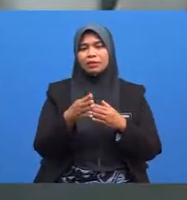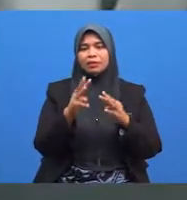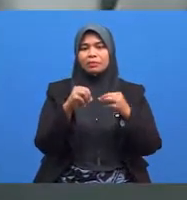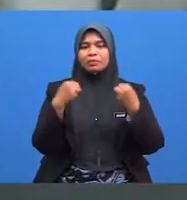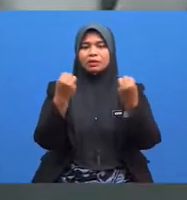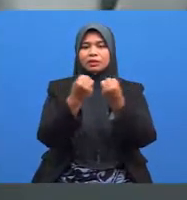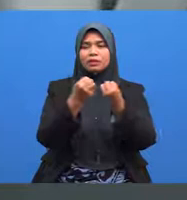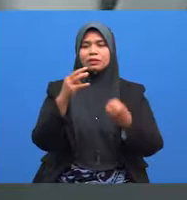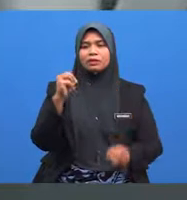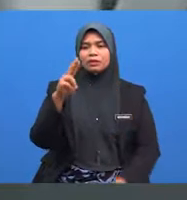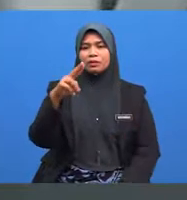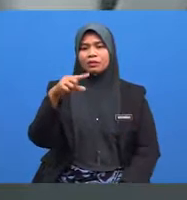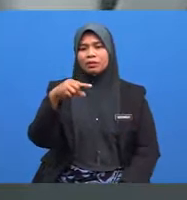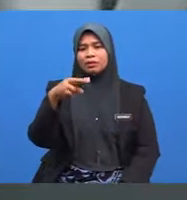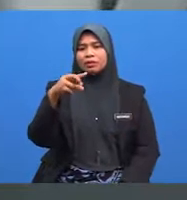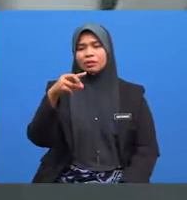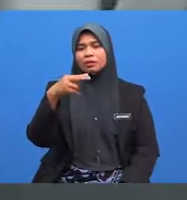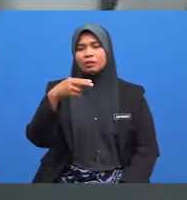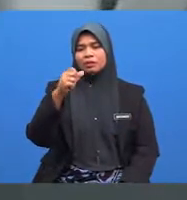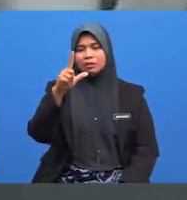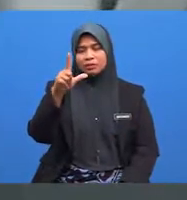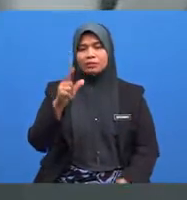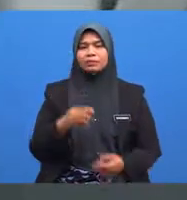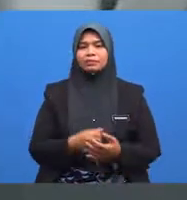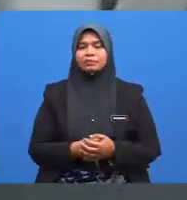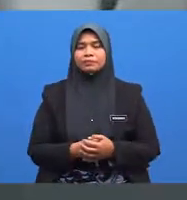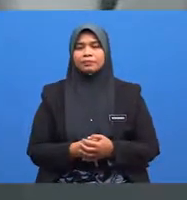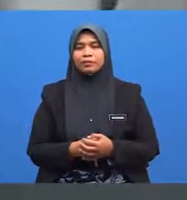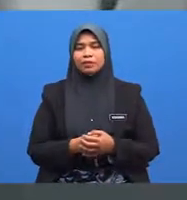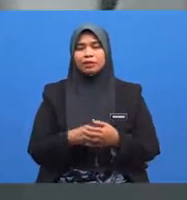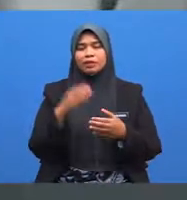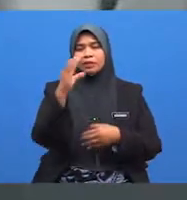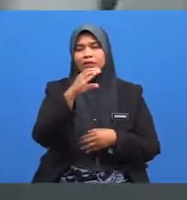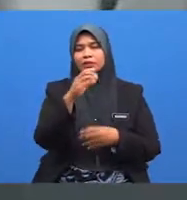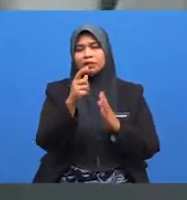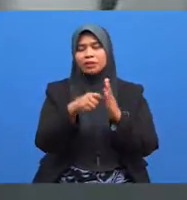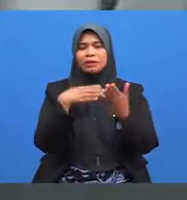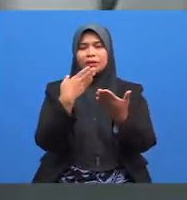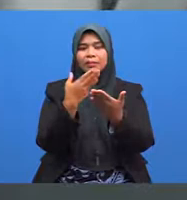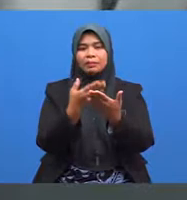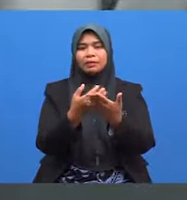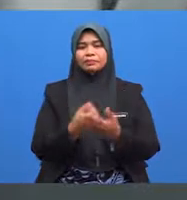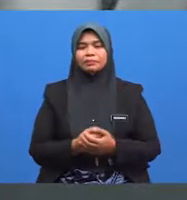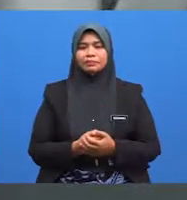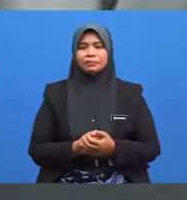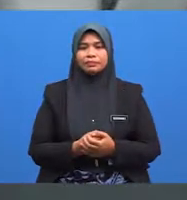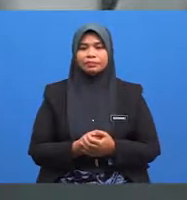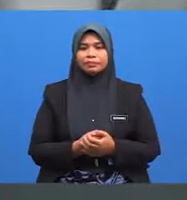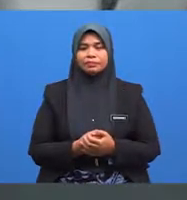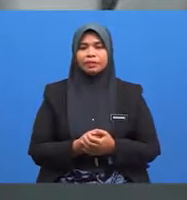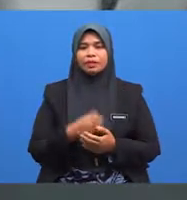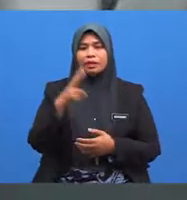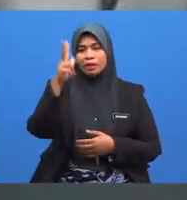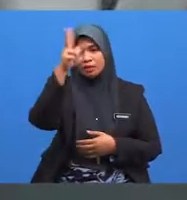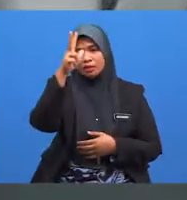yang dihasilkan oleh masyarakat Mughal memberi sumbangan kepada masyarakat dunia dalam